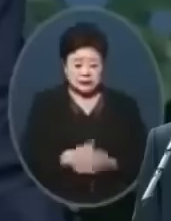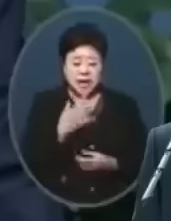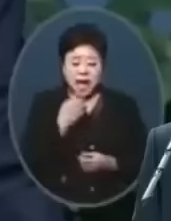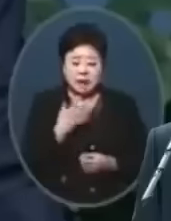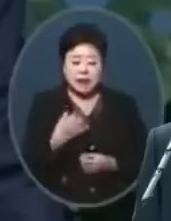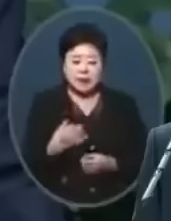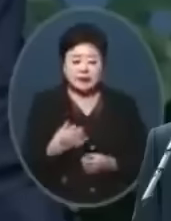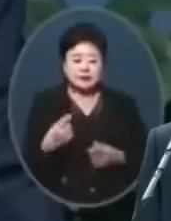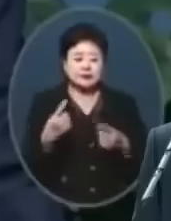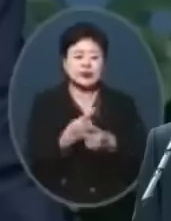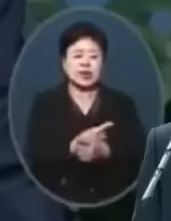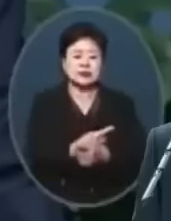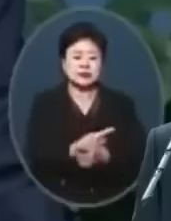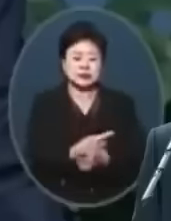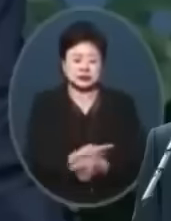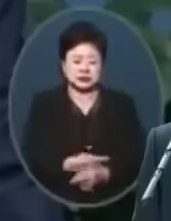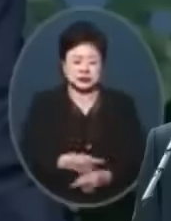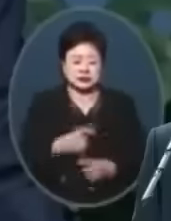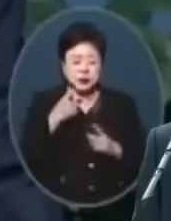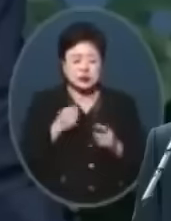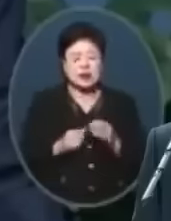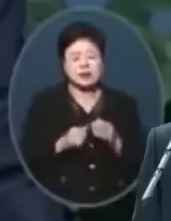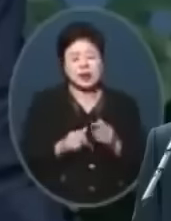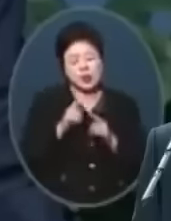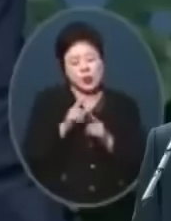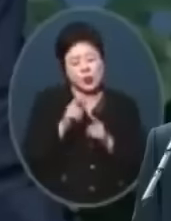아브라함 대신 제가 고민을 많이 했습니다.